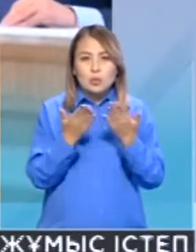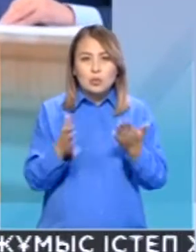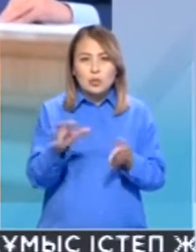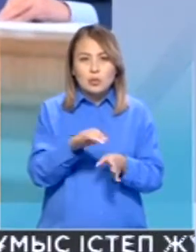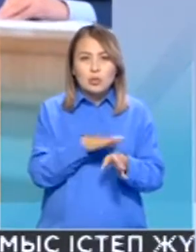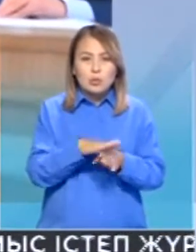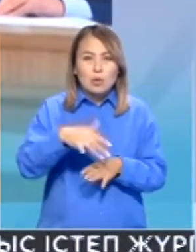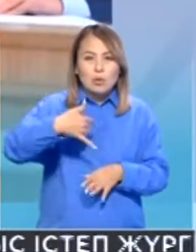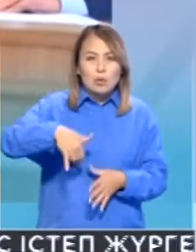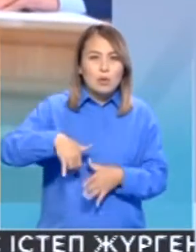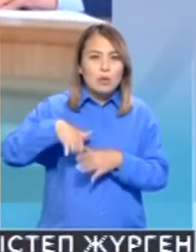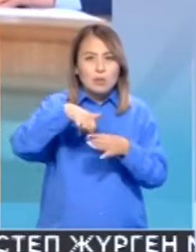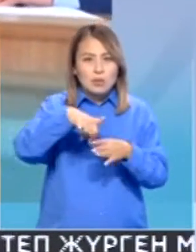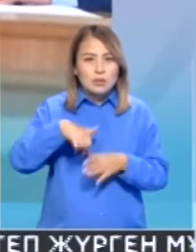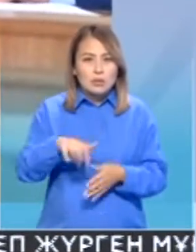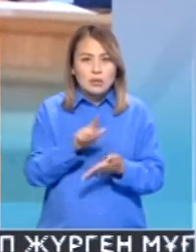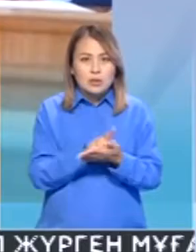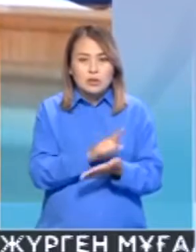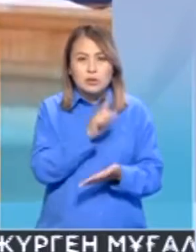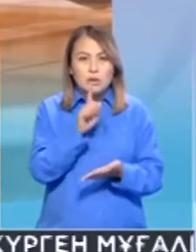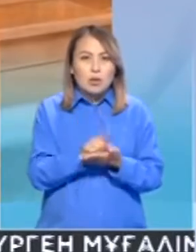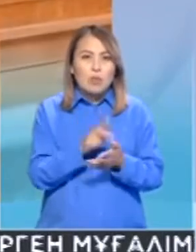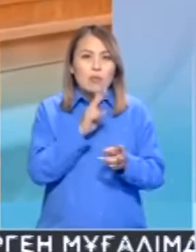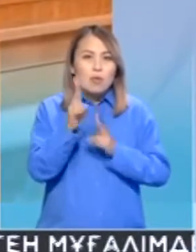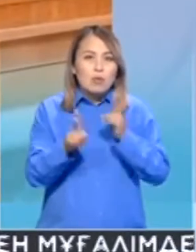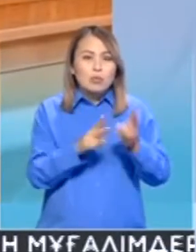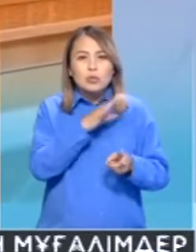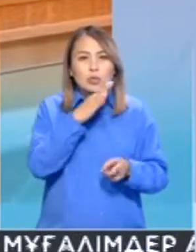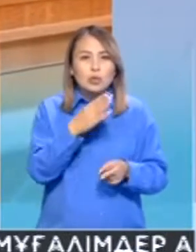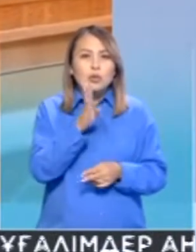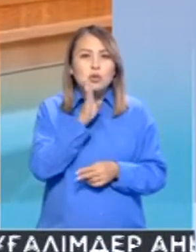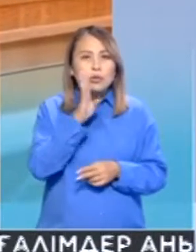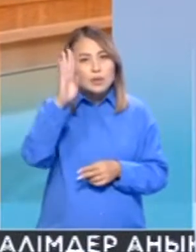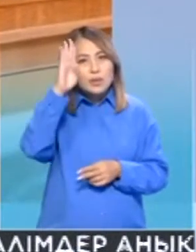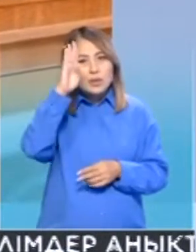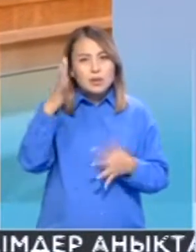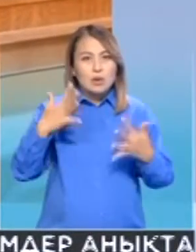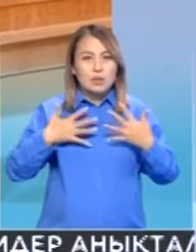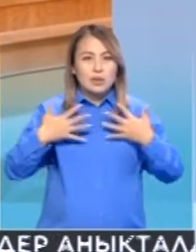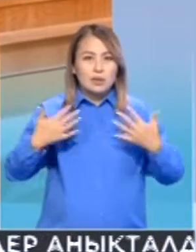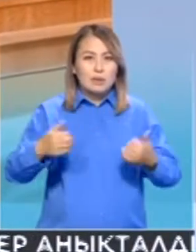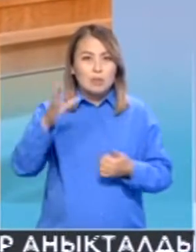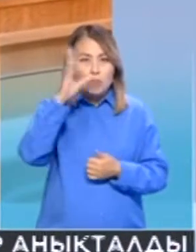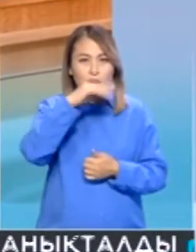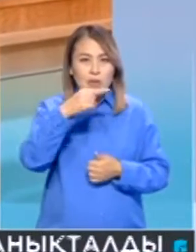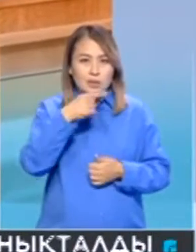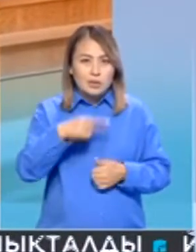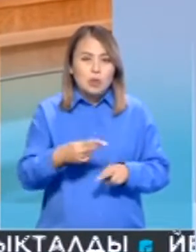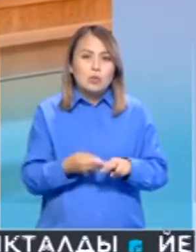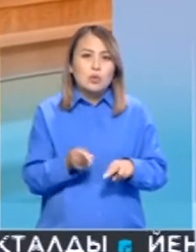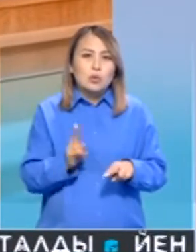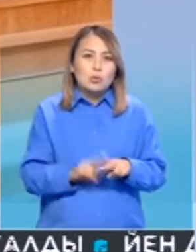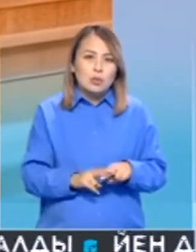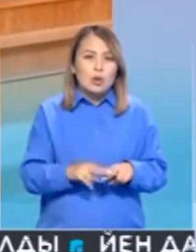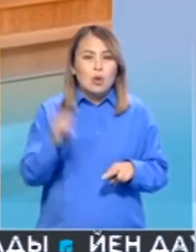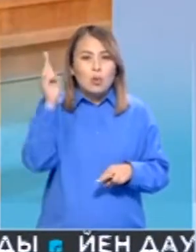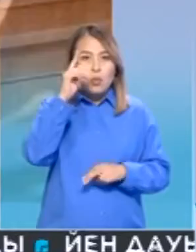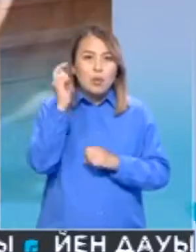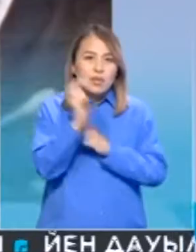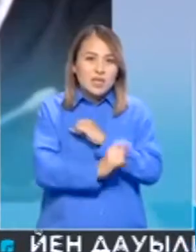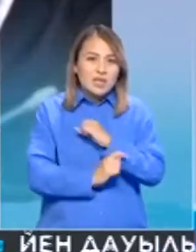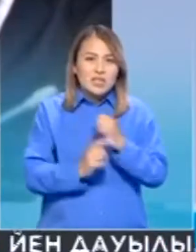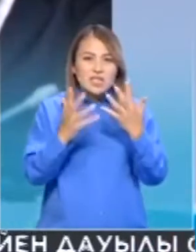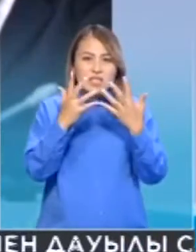толы ауыр сөмке арқалауға мәжбүр деген шағымдар көптеп түседі. Бұл ұл-қыздардың денсаулығына кері әсерін тигізетіні анық. Сондықтан